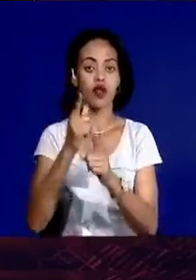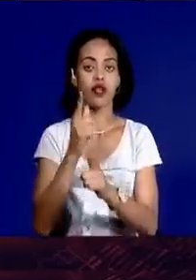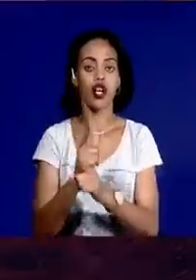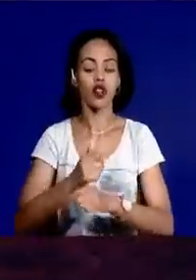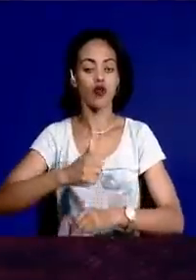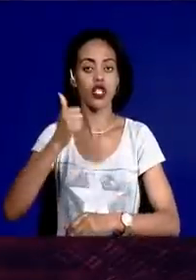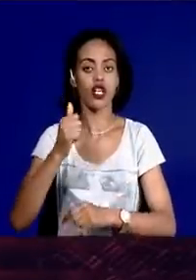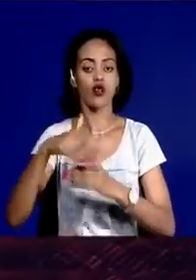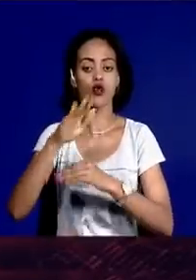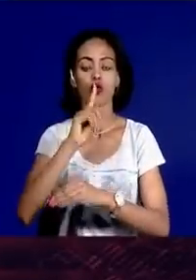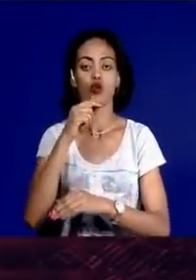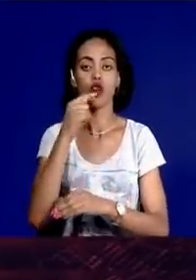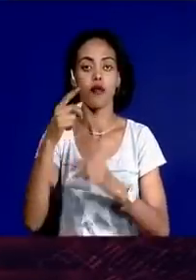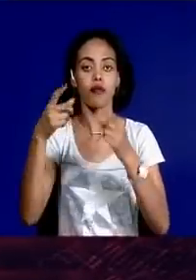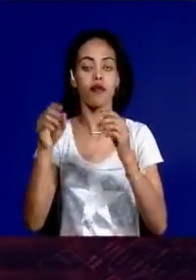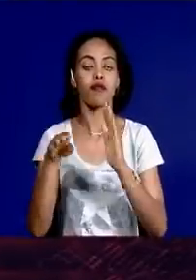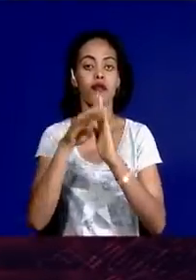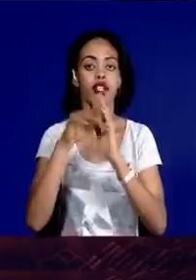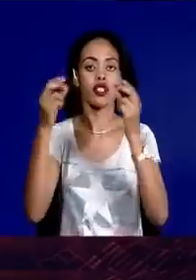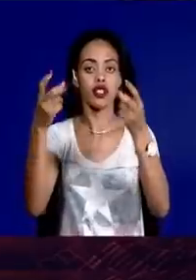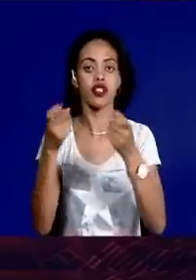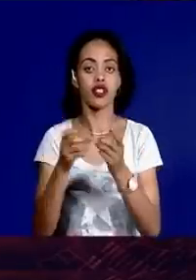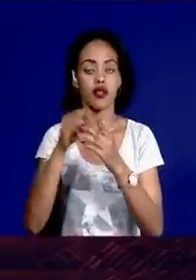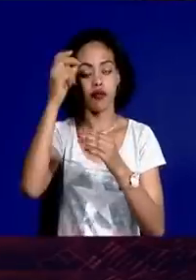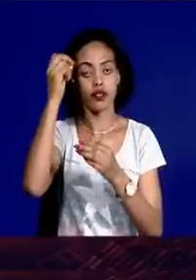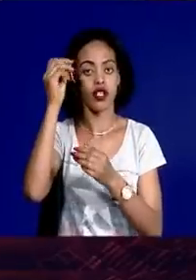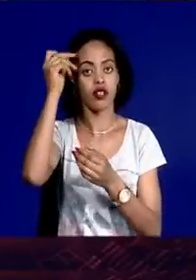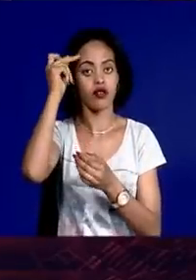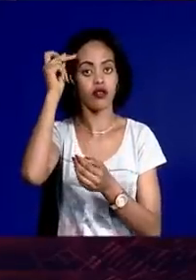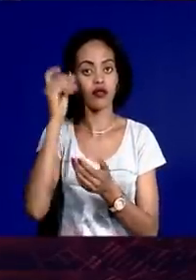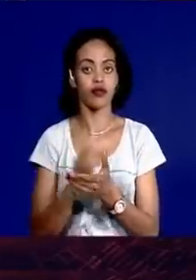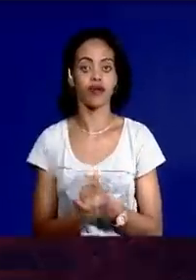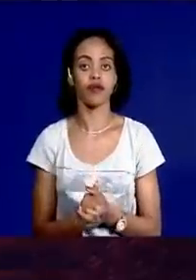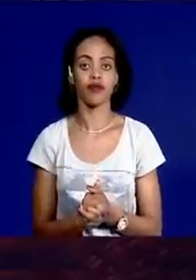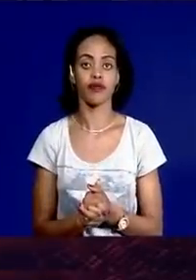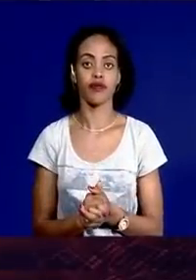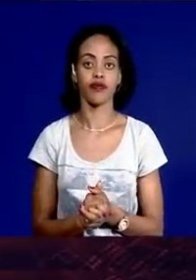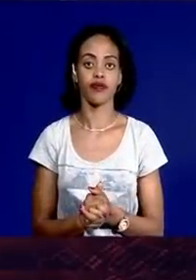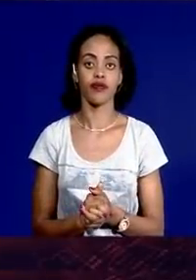وصانة لعلي لهم كتر اسم محدار تقرأي دكتور دبرتين غور مكايل